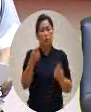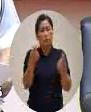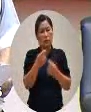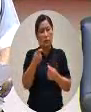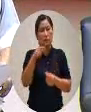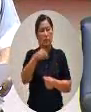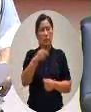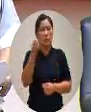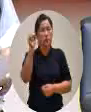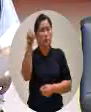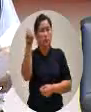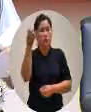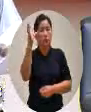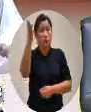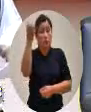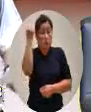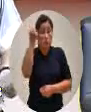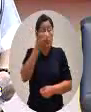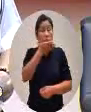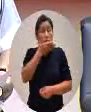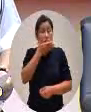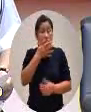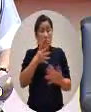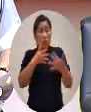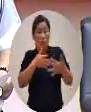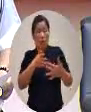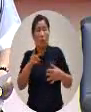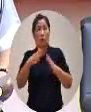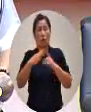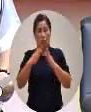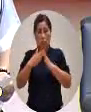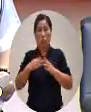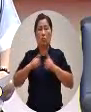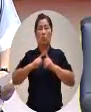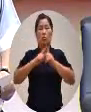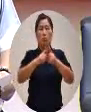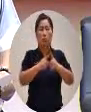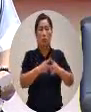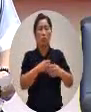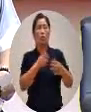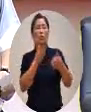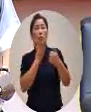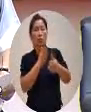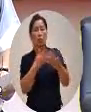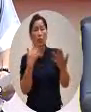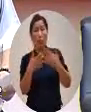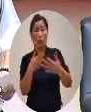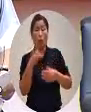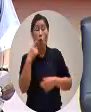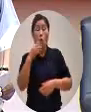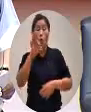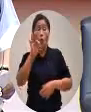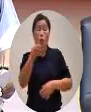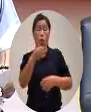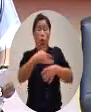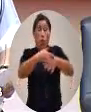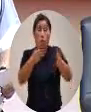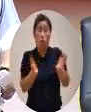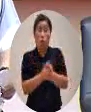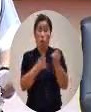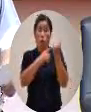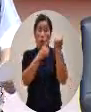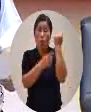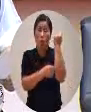利的問題我也請你了解一下他們比如說財團法人他有財團法人的